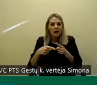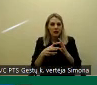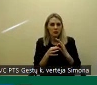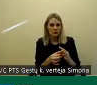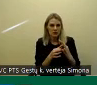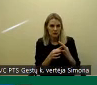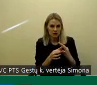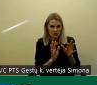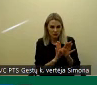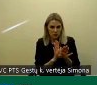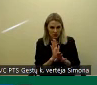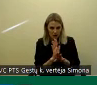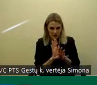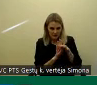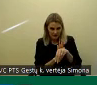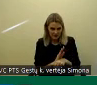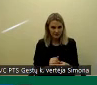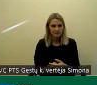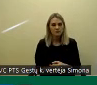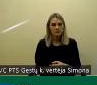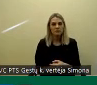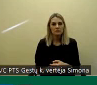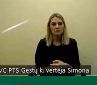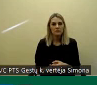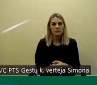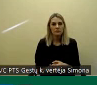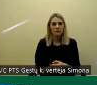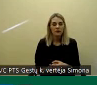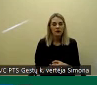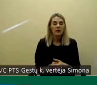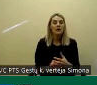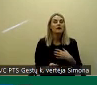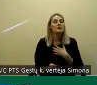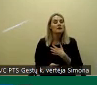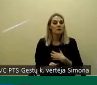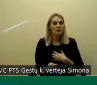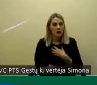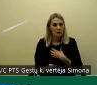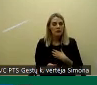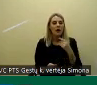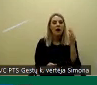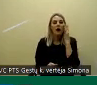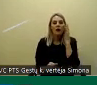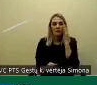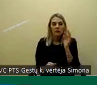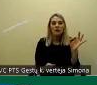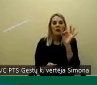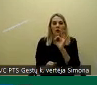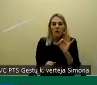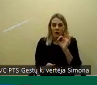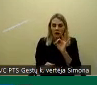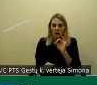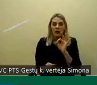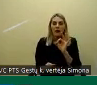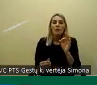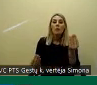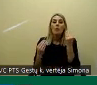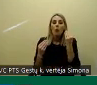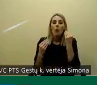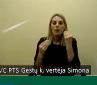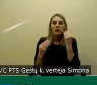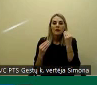programuose. Taip pat labai svarbu galvoti apie mokymosi